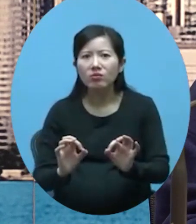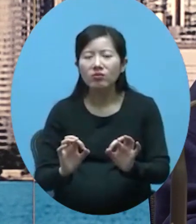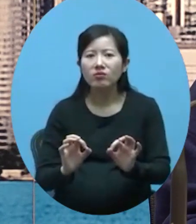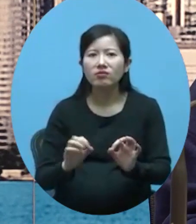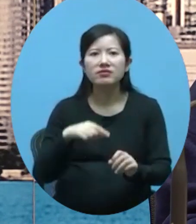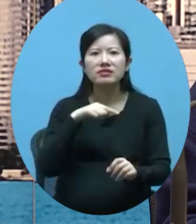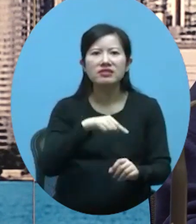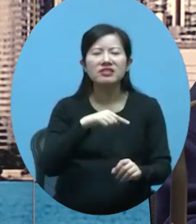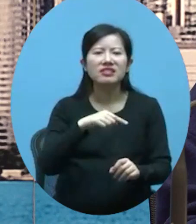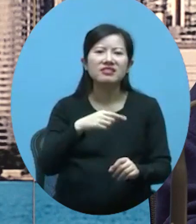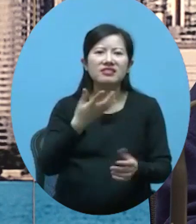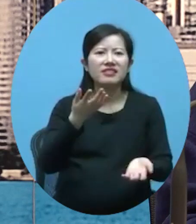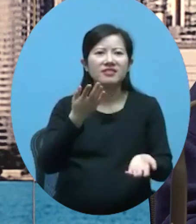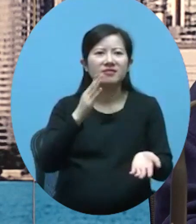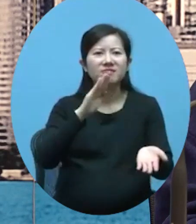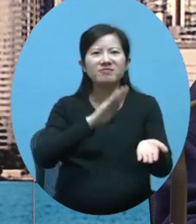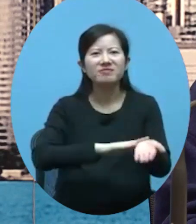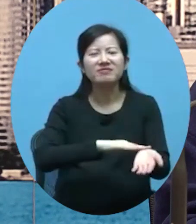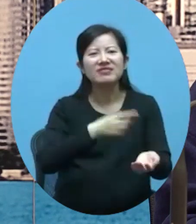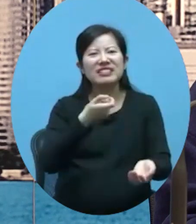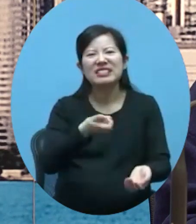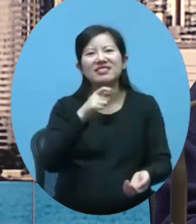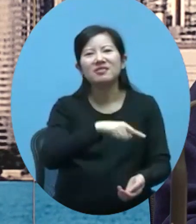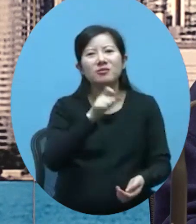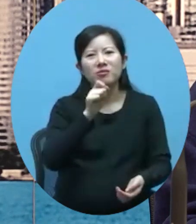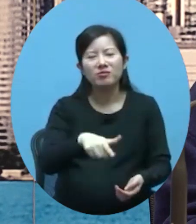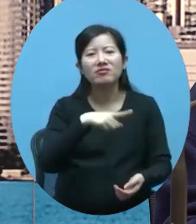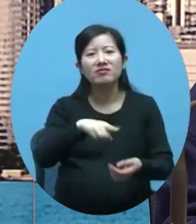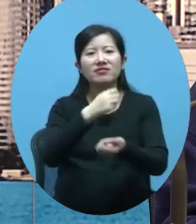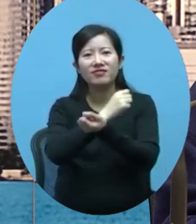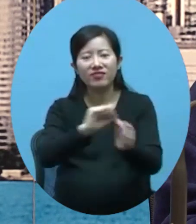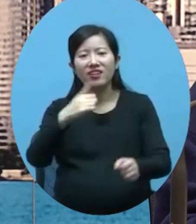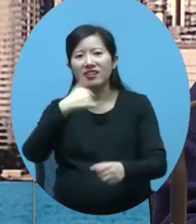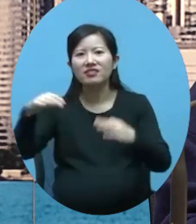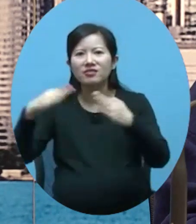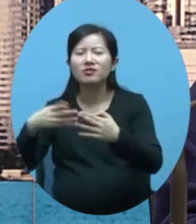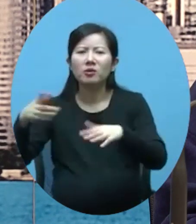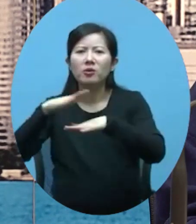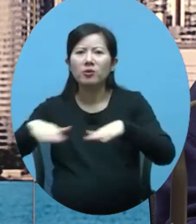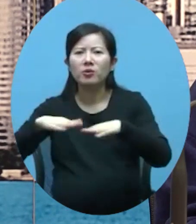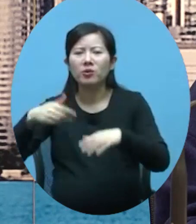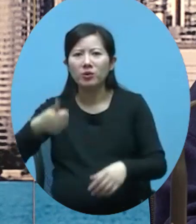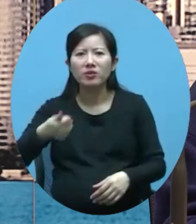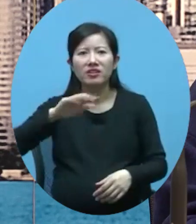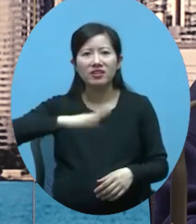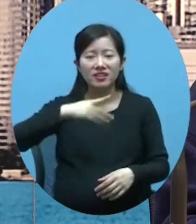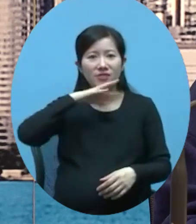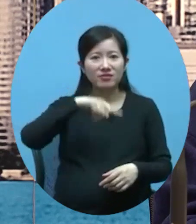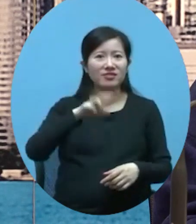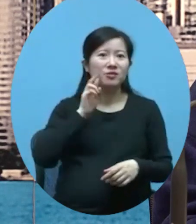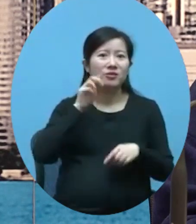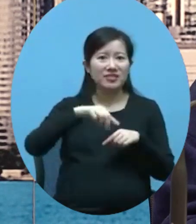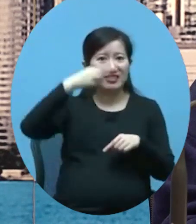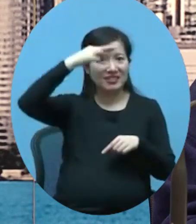個案的機會就很小所以就放出去社會就基本上是安全的但是如果那個病人好像這位外傭他